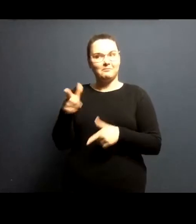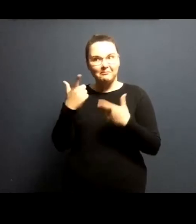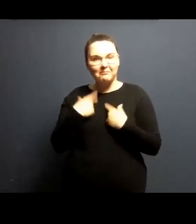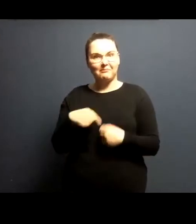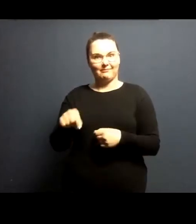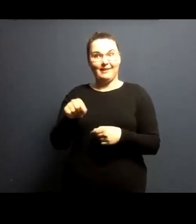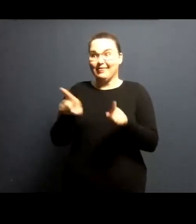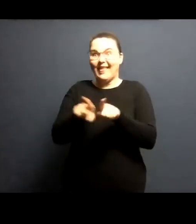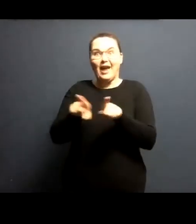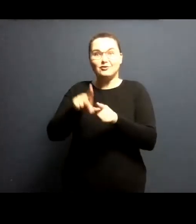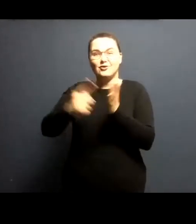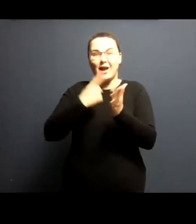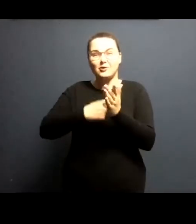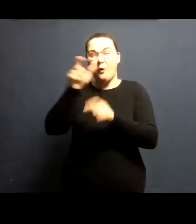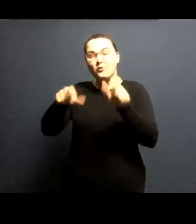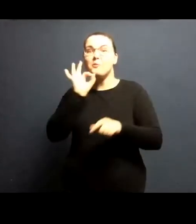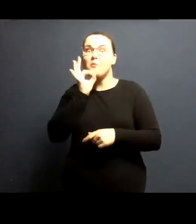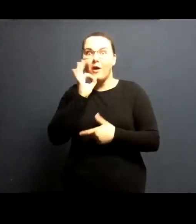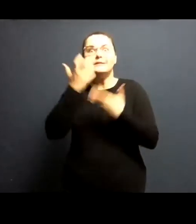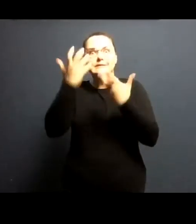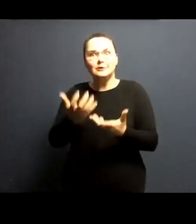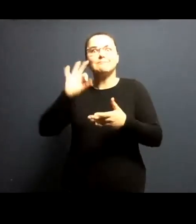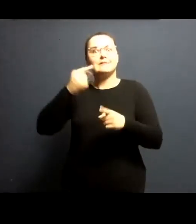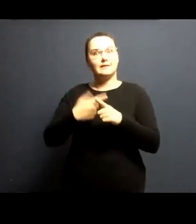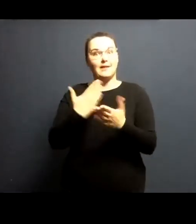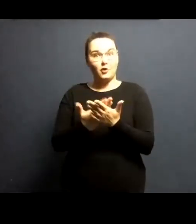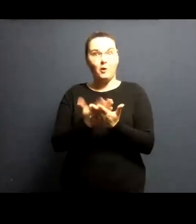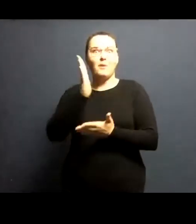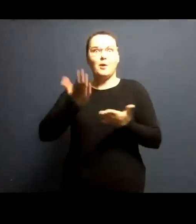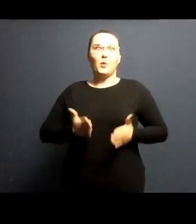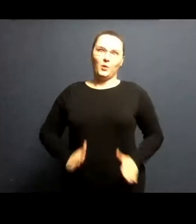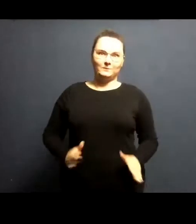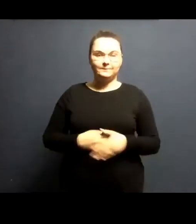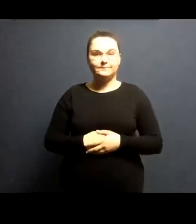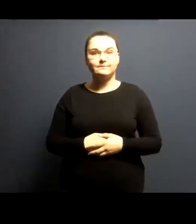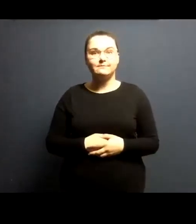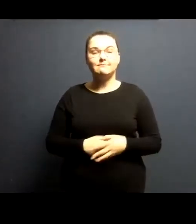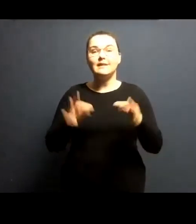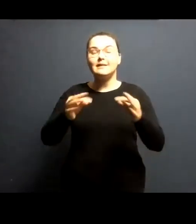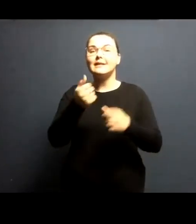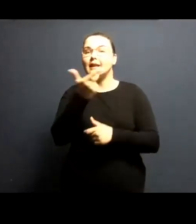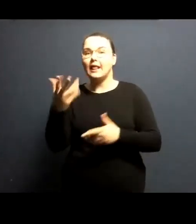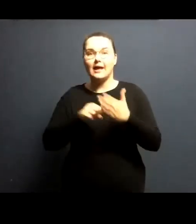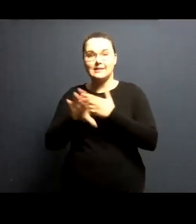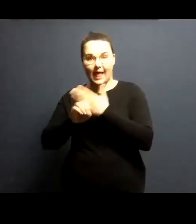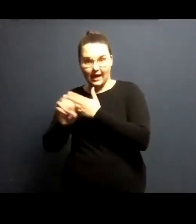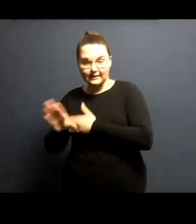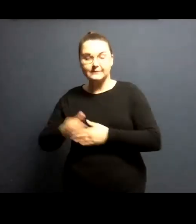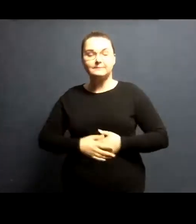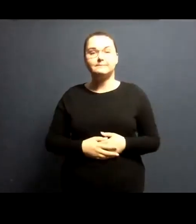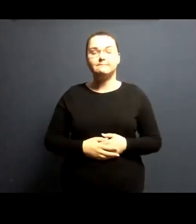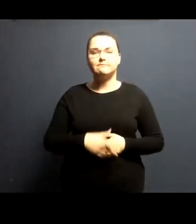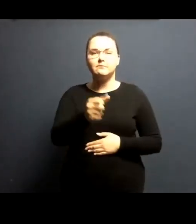odchudza, dlatego że traci się kalorie. Teraz kilka slajdów, których chciała się, dwa takie slajdy